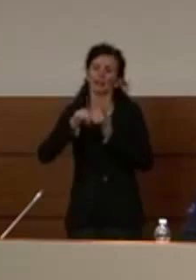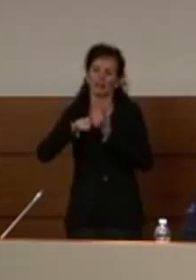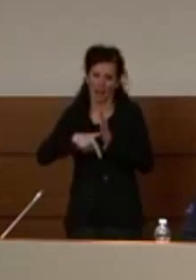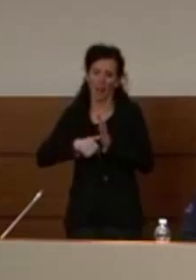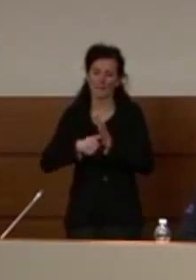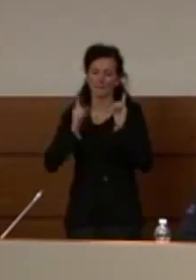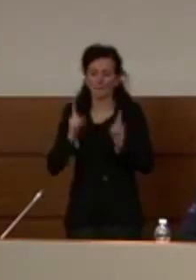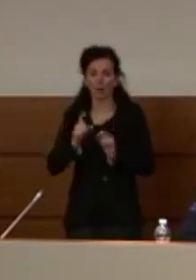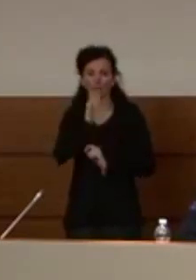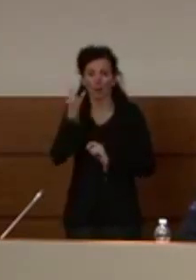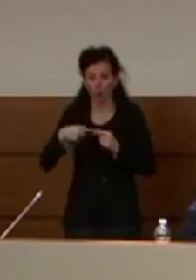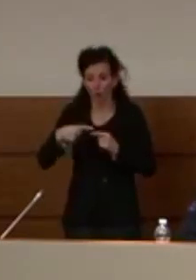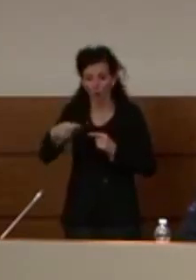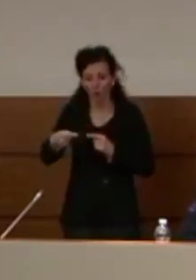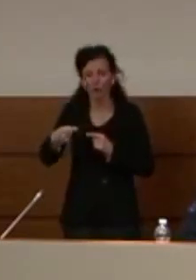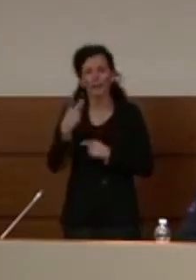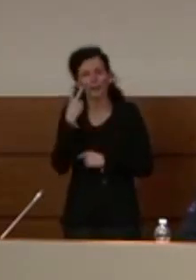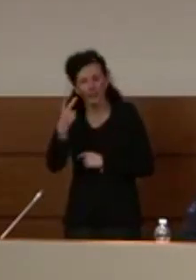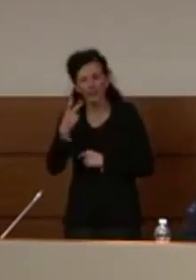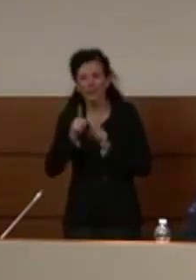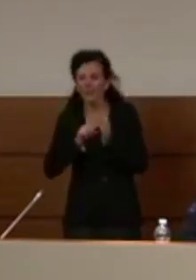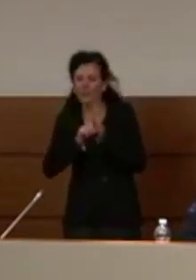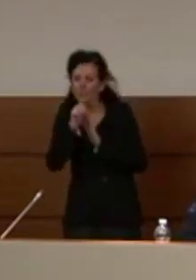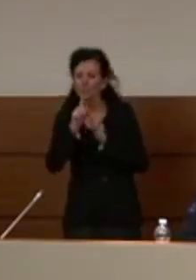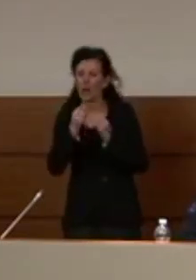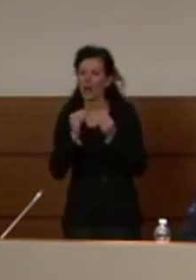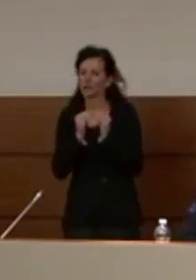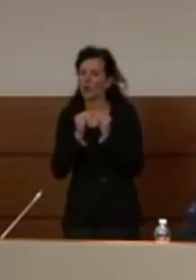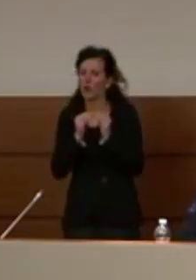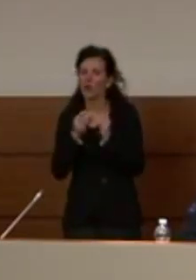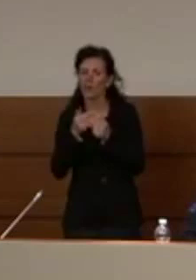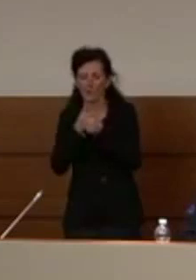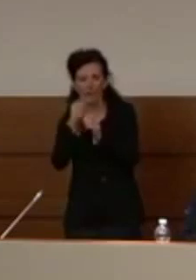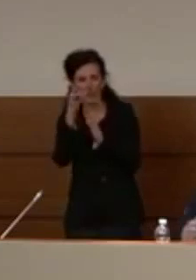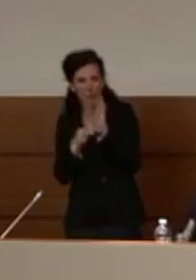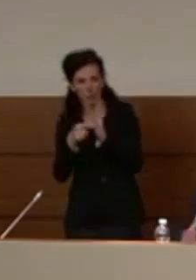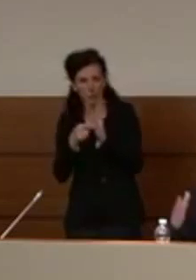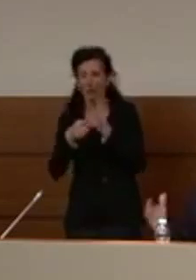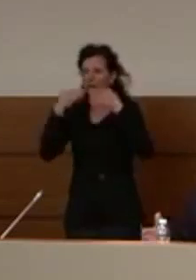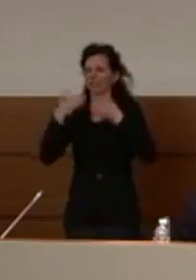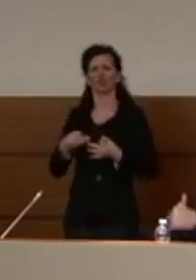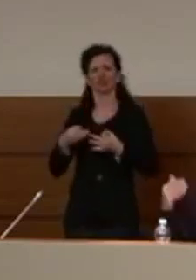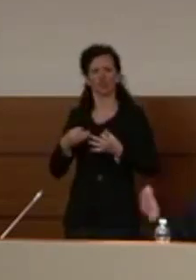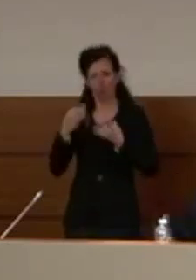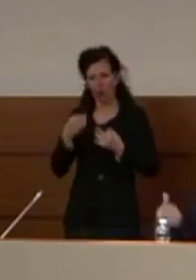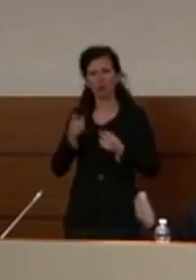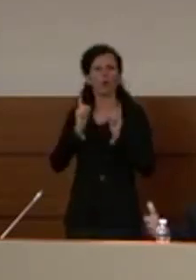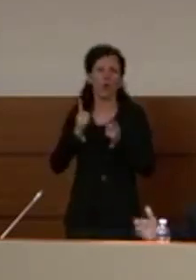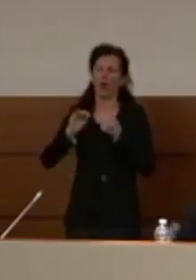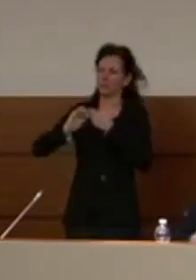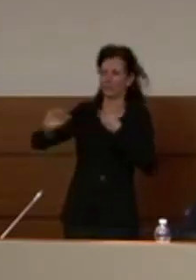prossimi giorni sicuramente gli effetti delle decisioni che sono state prese distanziamento sociale